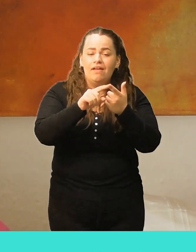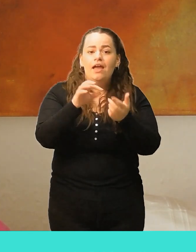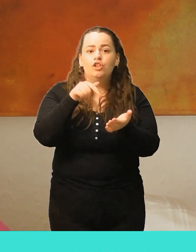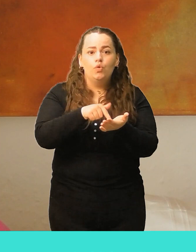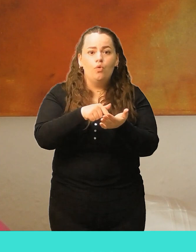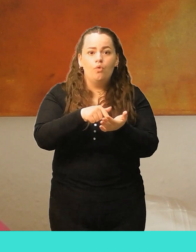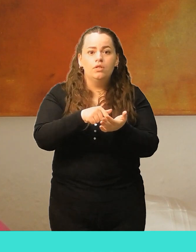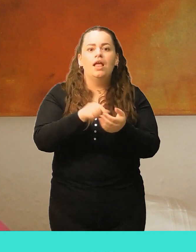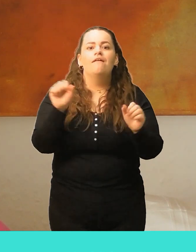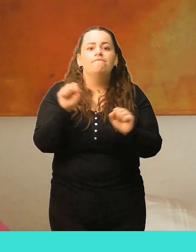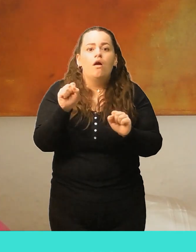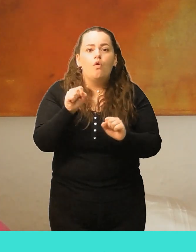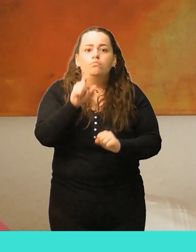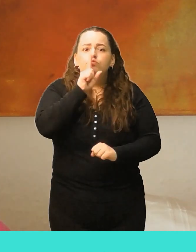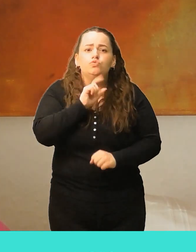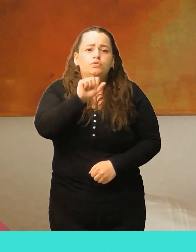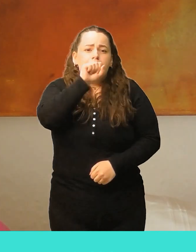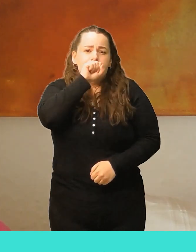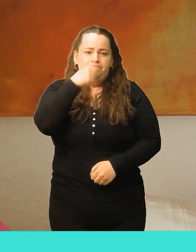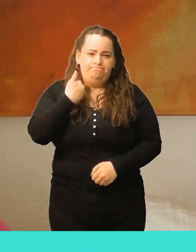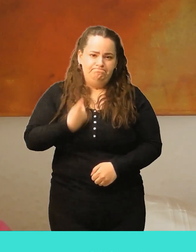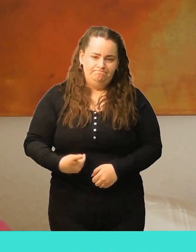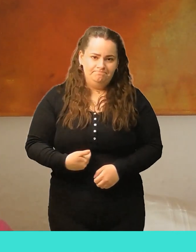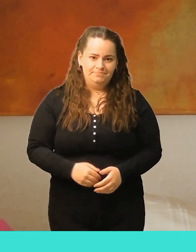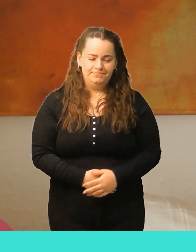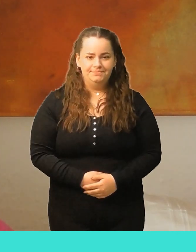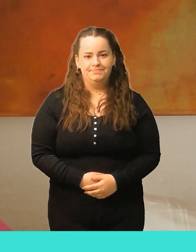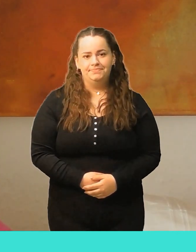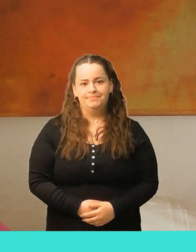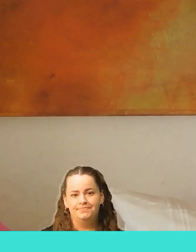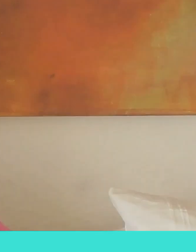Aber es gibt noch einen anderen Grund, warum wir Süßes lieben.